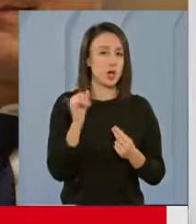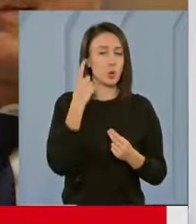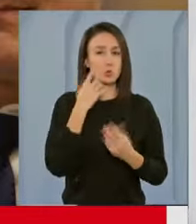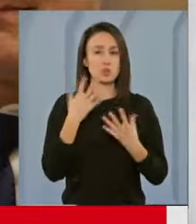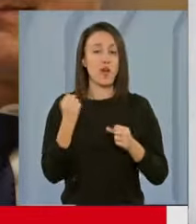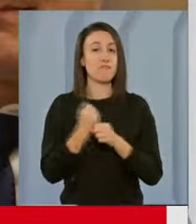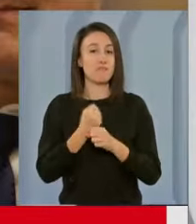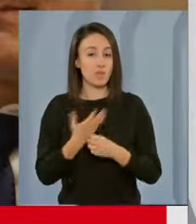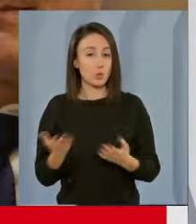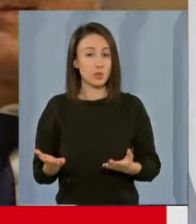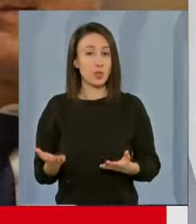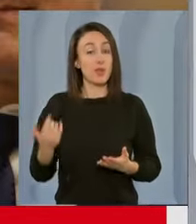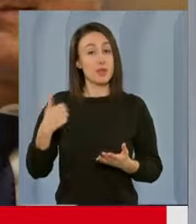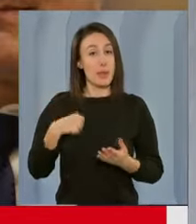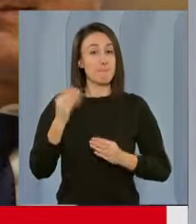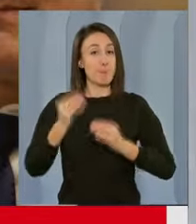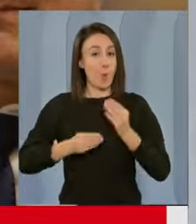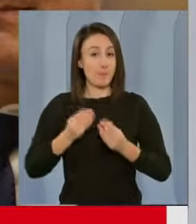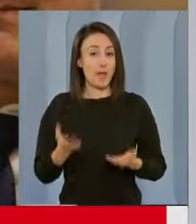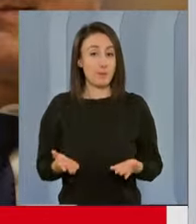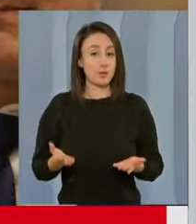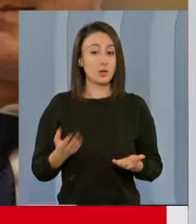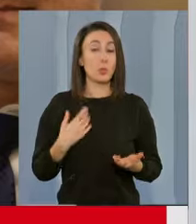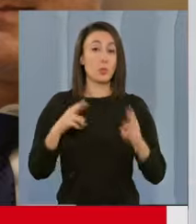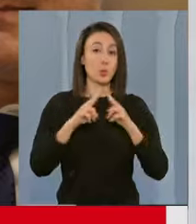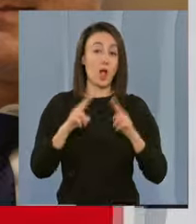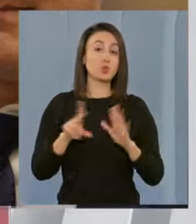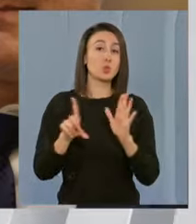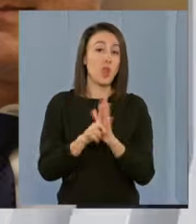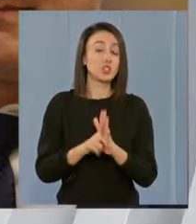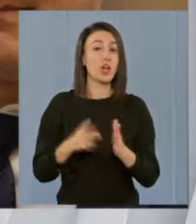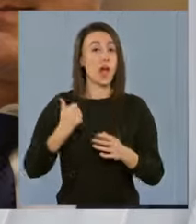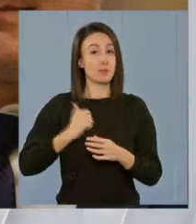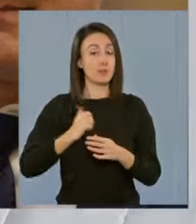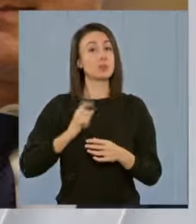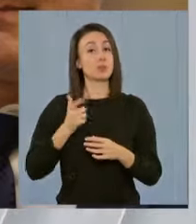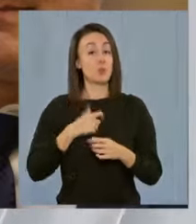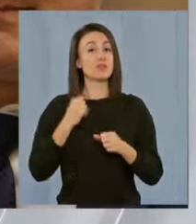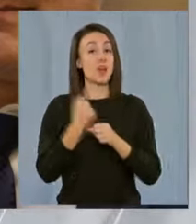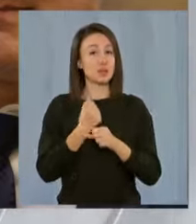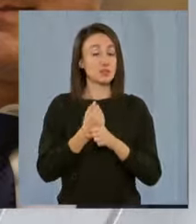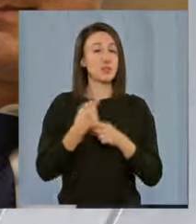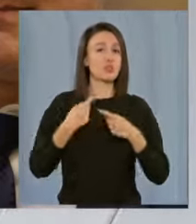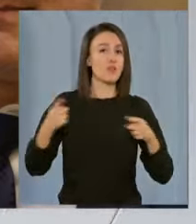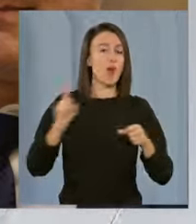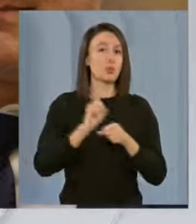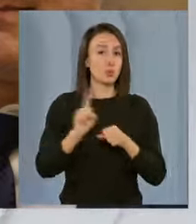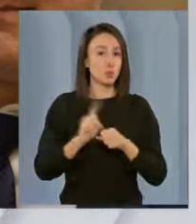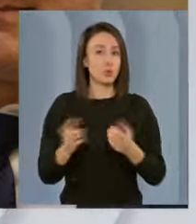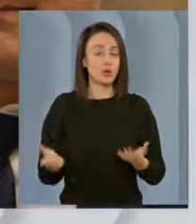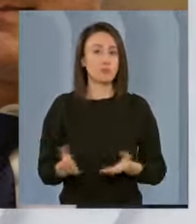făcut. E o problemă cu cadrul legislativ ca armata să poată să facă niște lucruri.